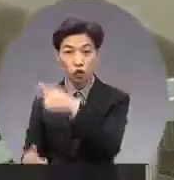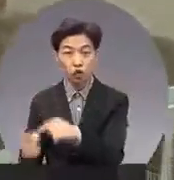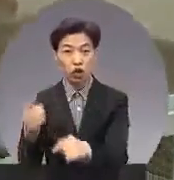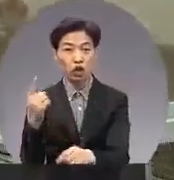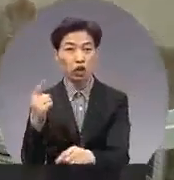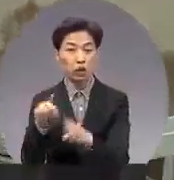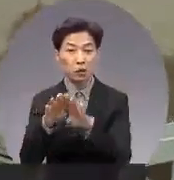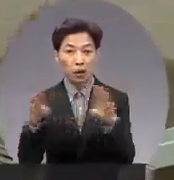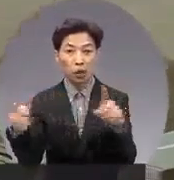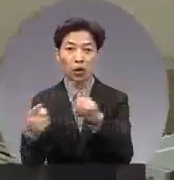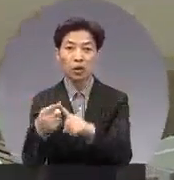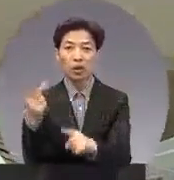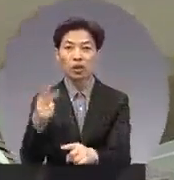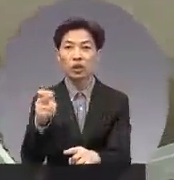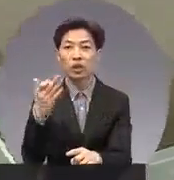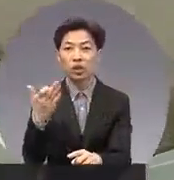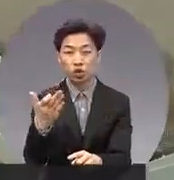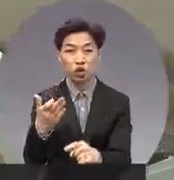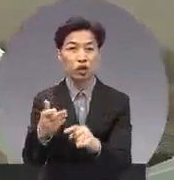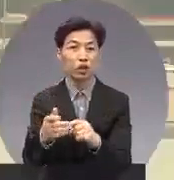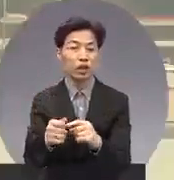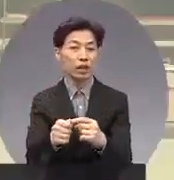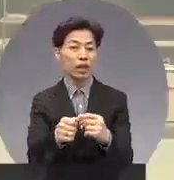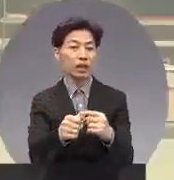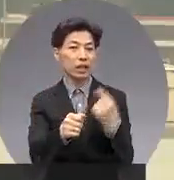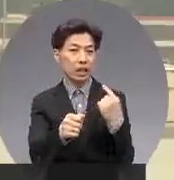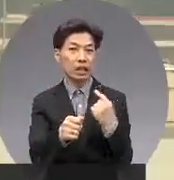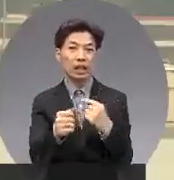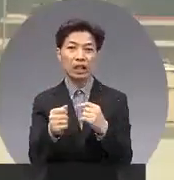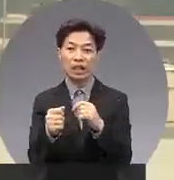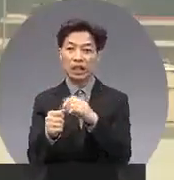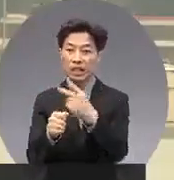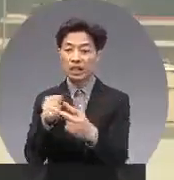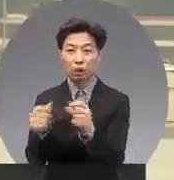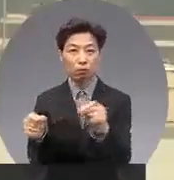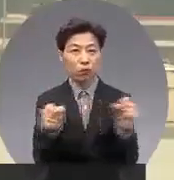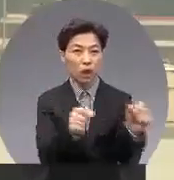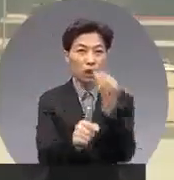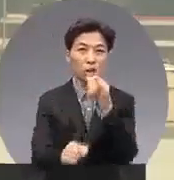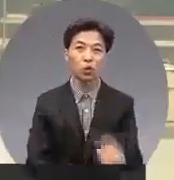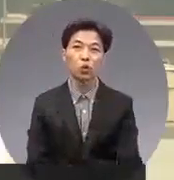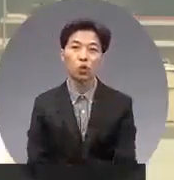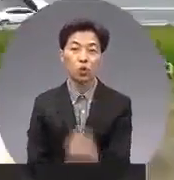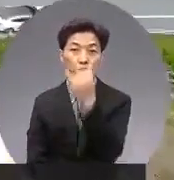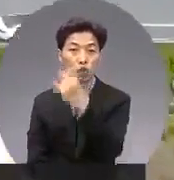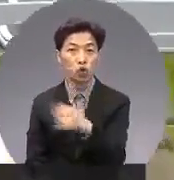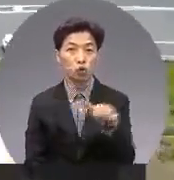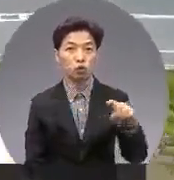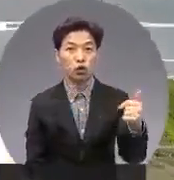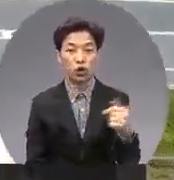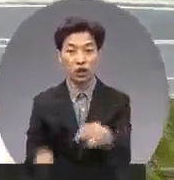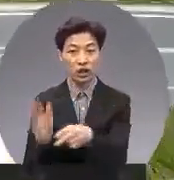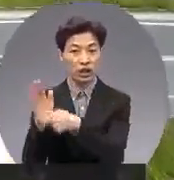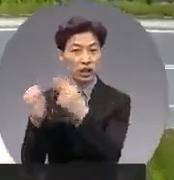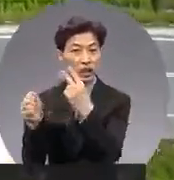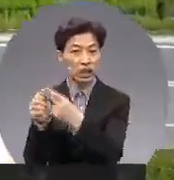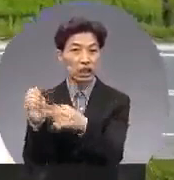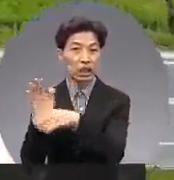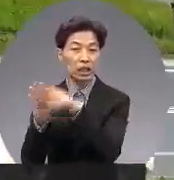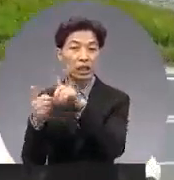당초 2019년 에서 지난해 로 2년이나 늦어졌고 이에 따라 충주 문경 2단계에 통도 당 추